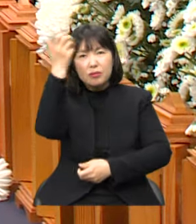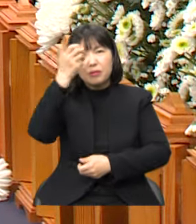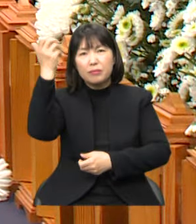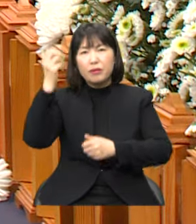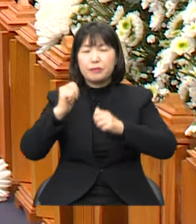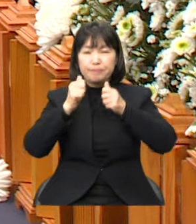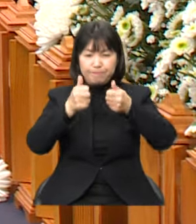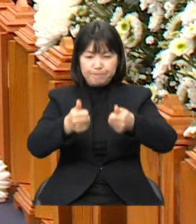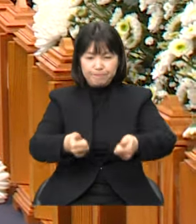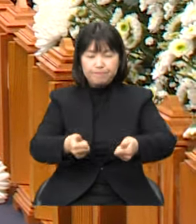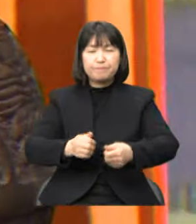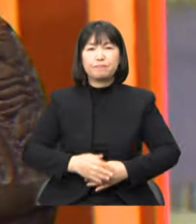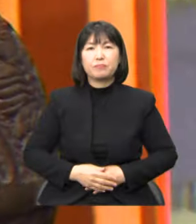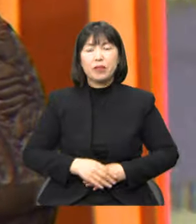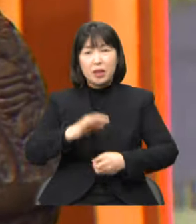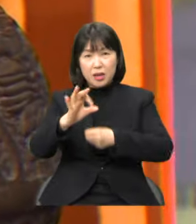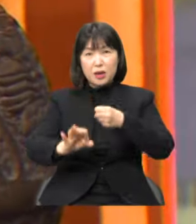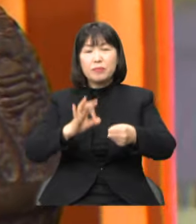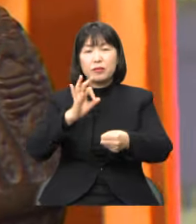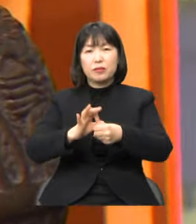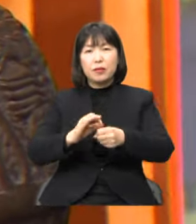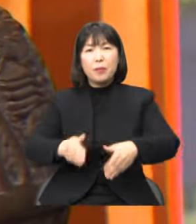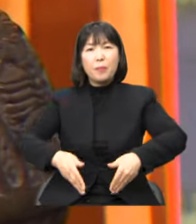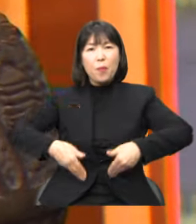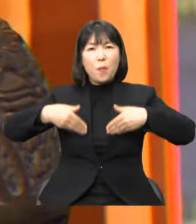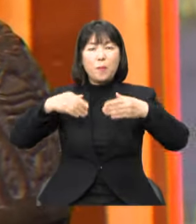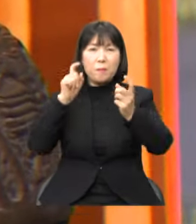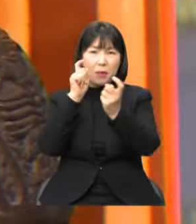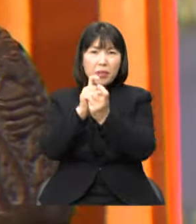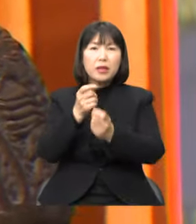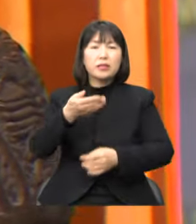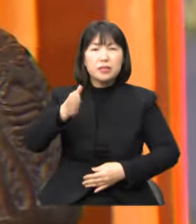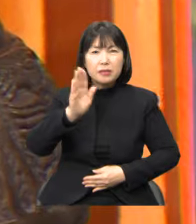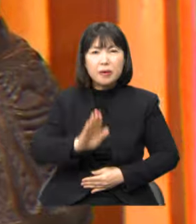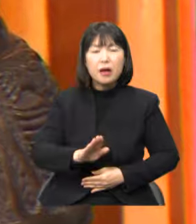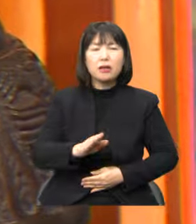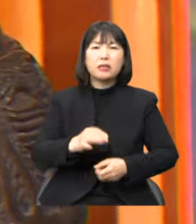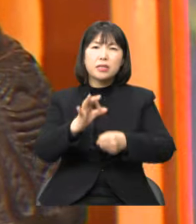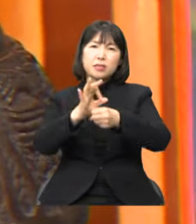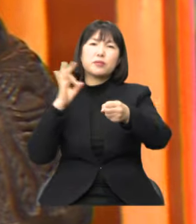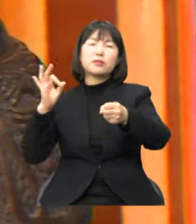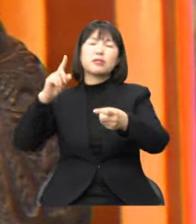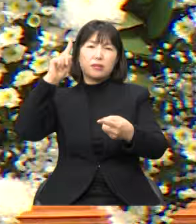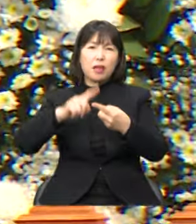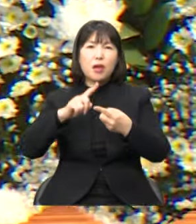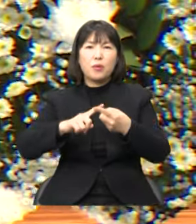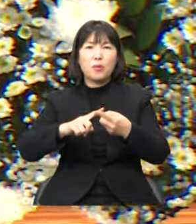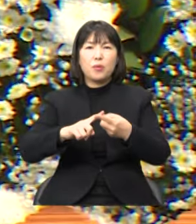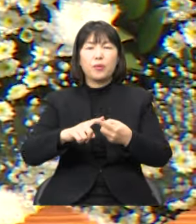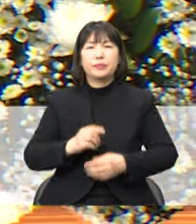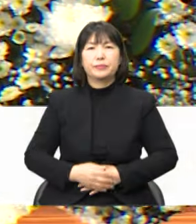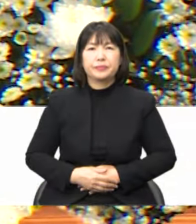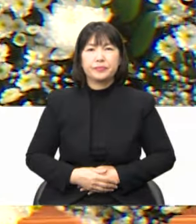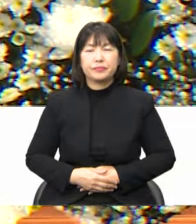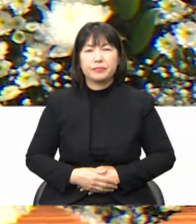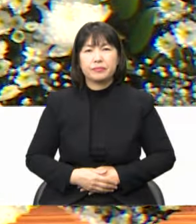번째 봄이 찾아왔지만 아픔과 슬픔은 그날에 멈춰 있습니다 어김없이 4월